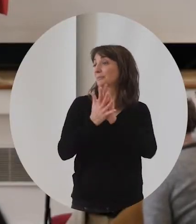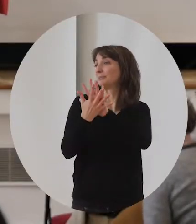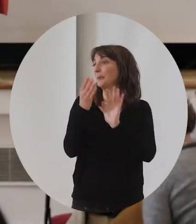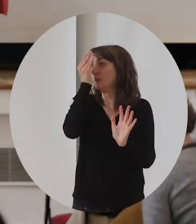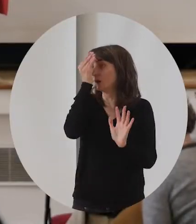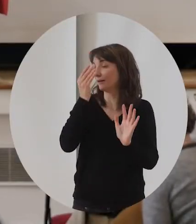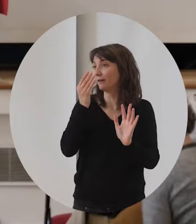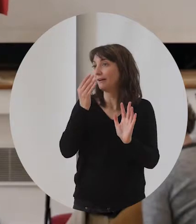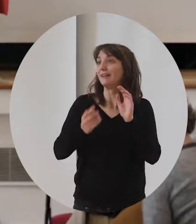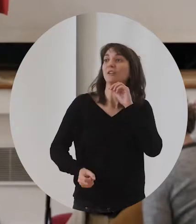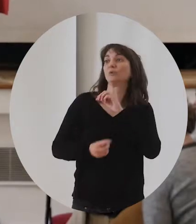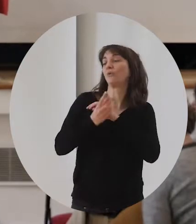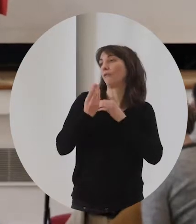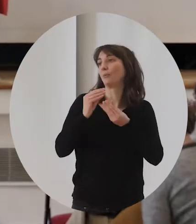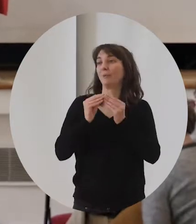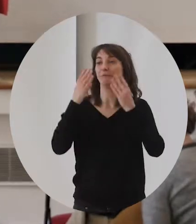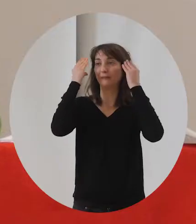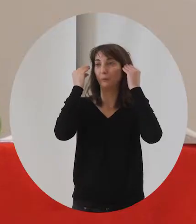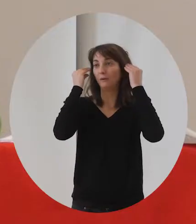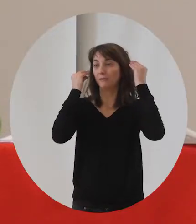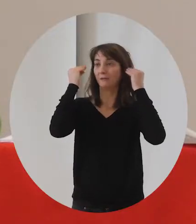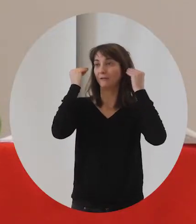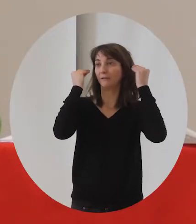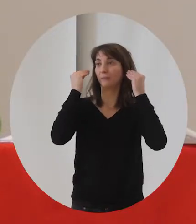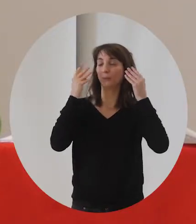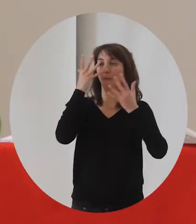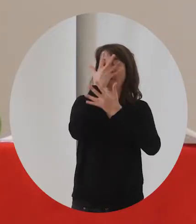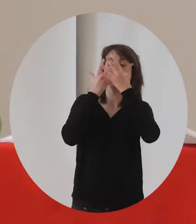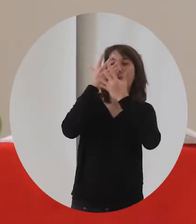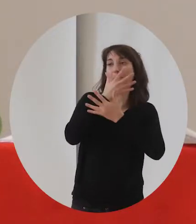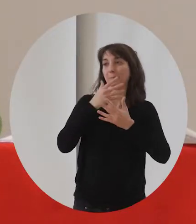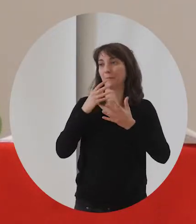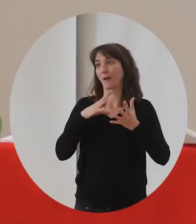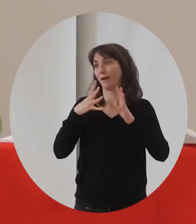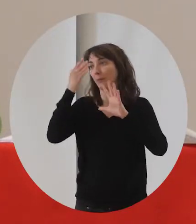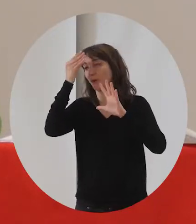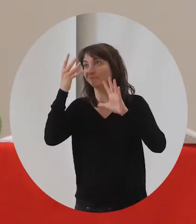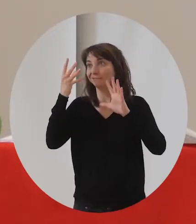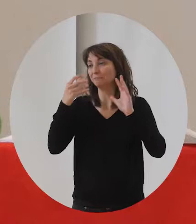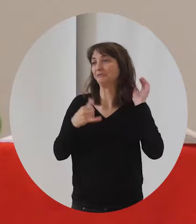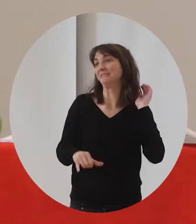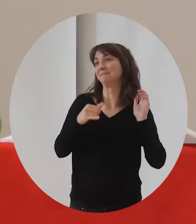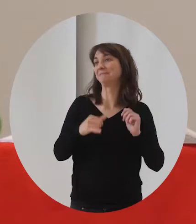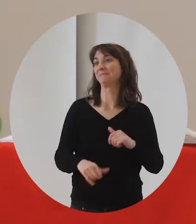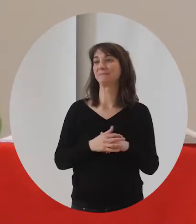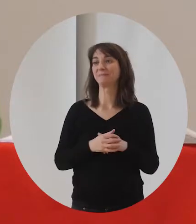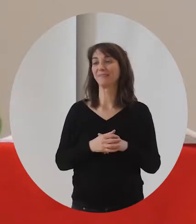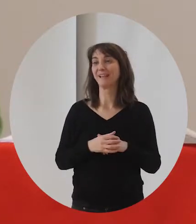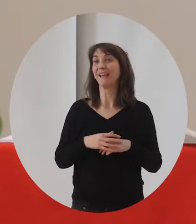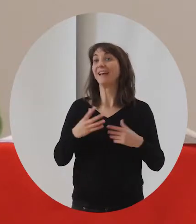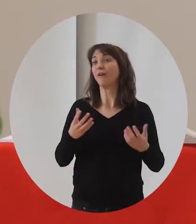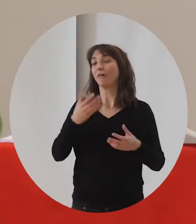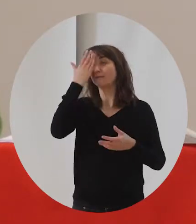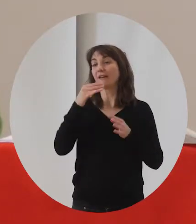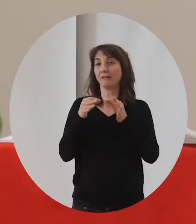être perturbée chez les enfants qui ont des troubles vestibulaires. Il ne faut pas oublier que l'axe du corps, c'est quand même